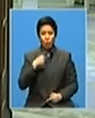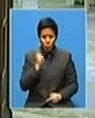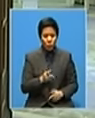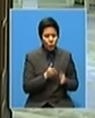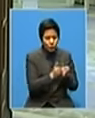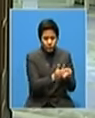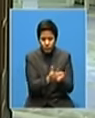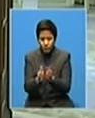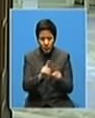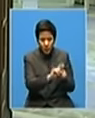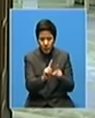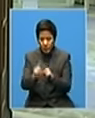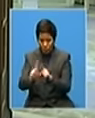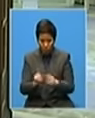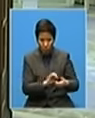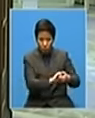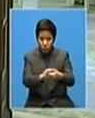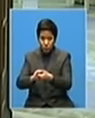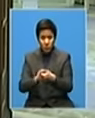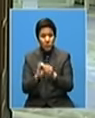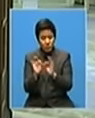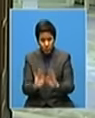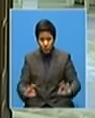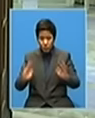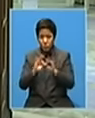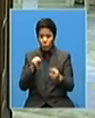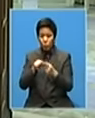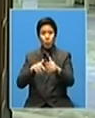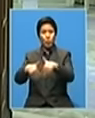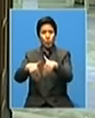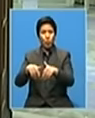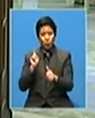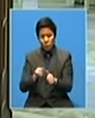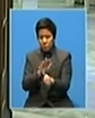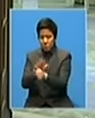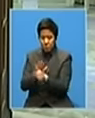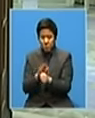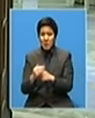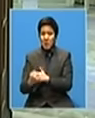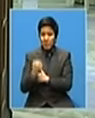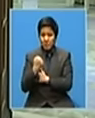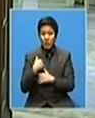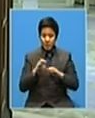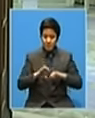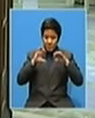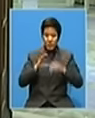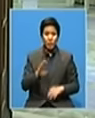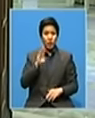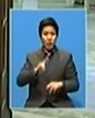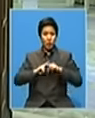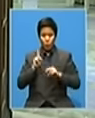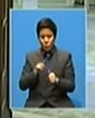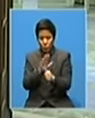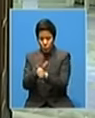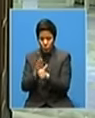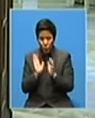นภาคประชาชนนั้นจะมีความเข้มแข็งก็ต้องได้รับการดูแลและสนับสนุนจากทั้งภาครัฐและเอกชน